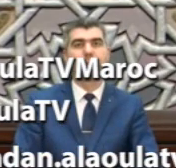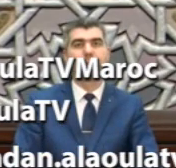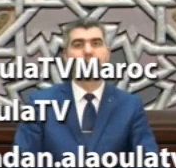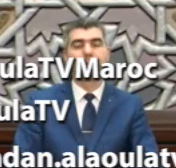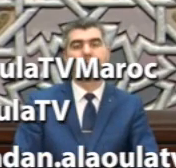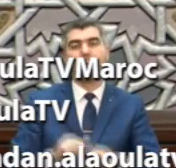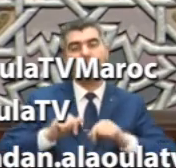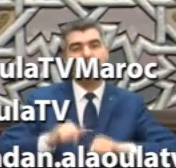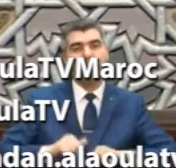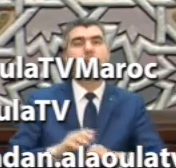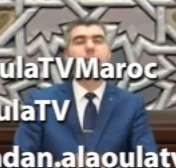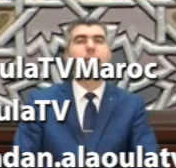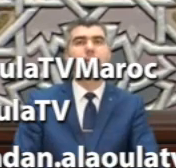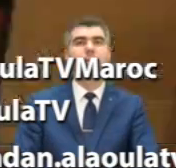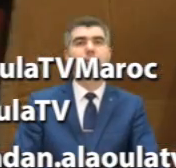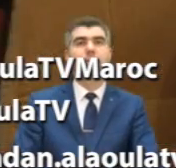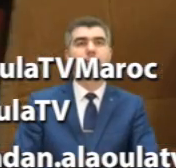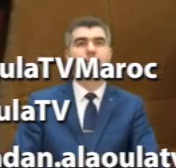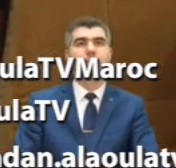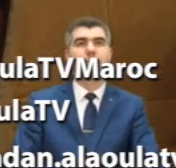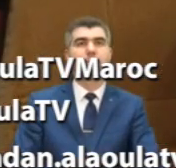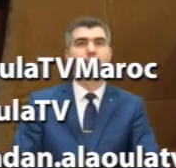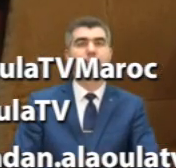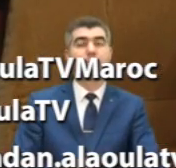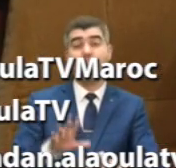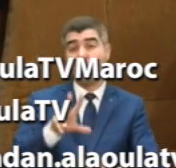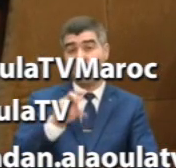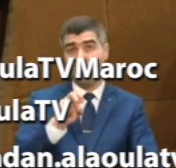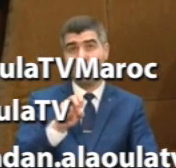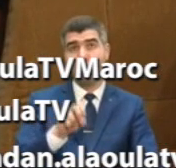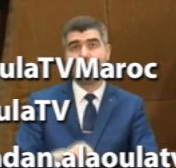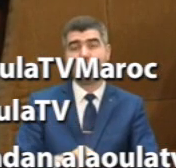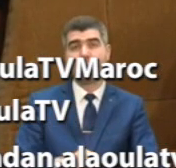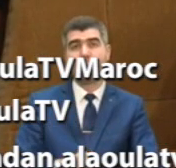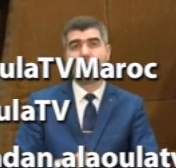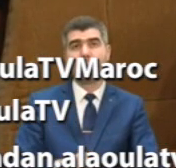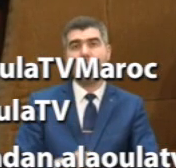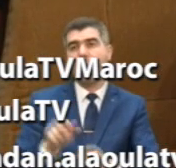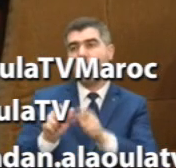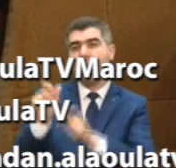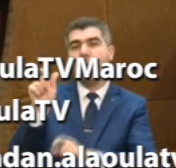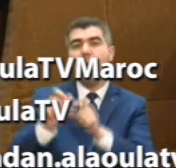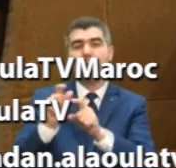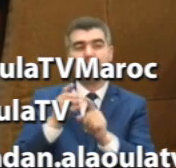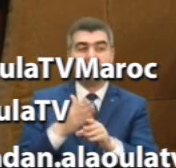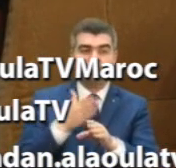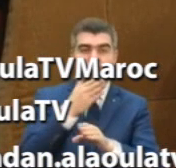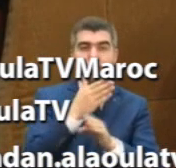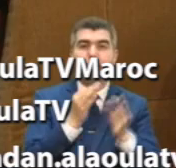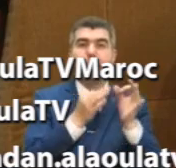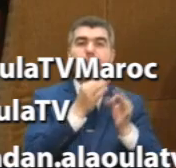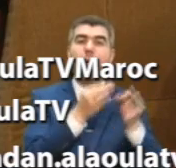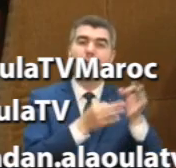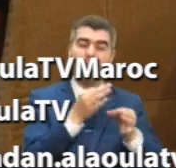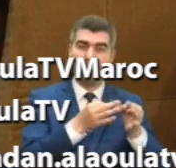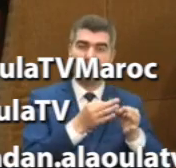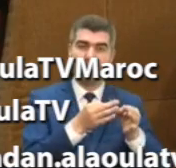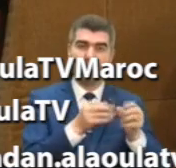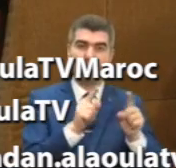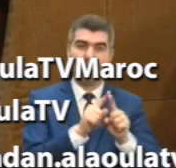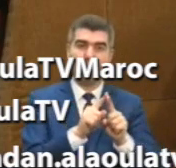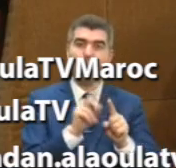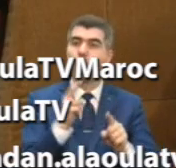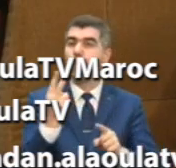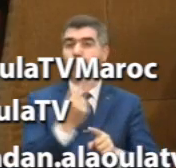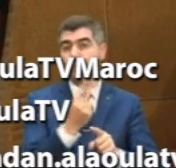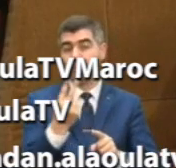السيد الوزير المحترم، تعرفوا أو أن المواطن لما يلجأ للقضاء السيد الوزير أنه يلجأ من أجل